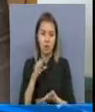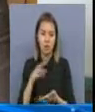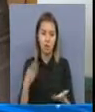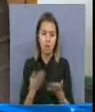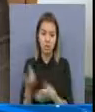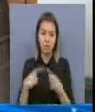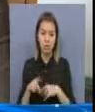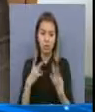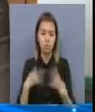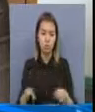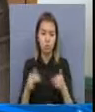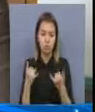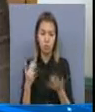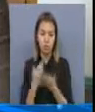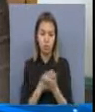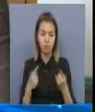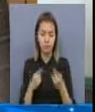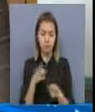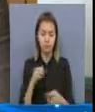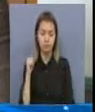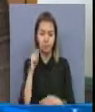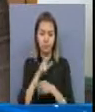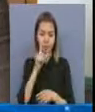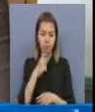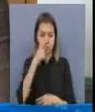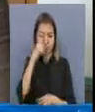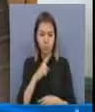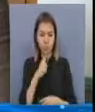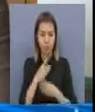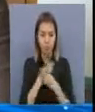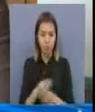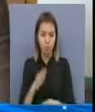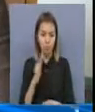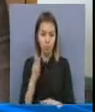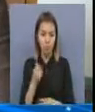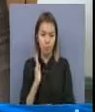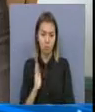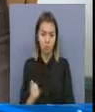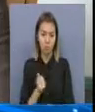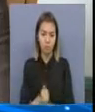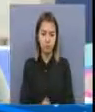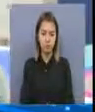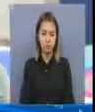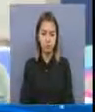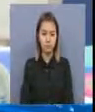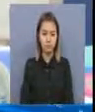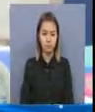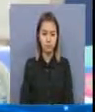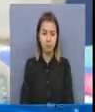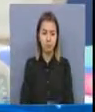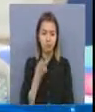қайтаруды қажет етпейді. Бағдарламаға сәйкес грантқа алынған адамға 100 айлық есептік көрсеткіш көлемінде қаржылай көмек көрсетілуі мүмкін.